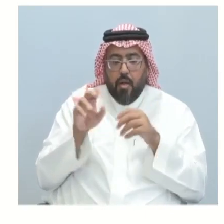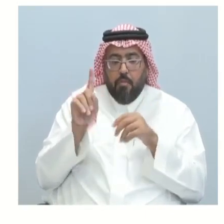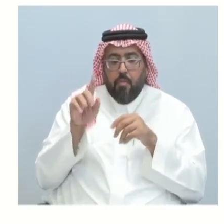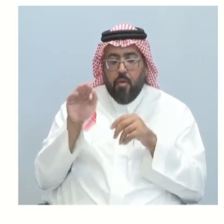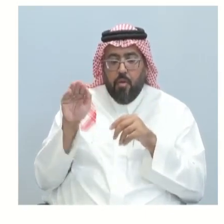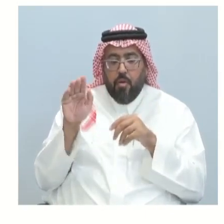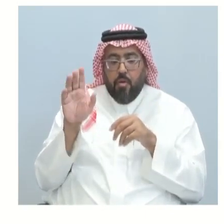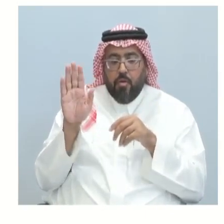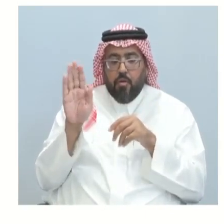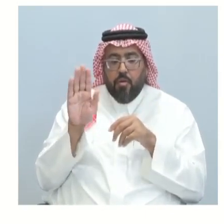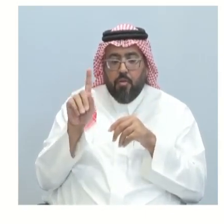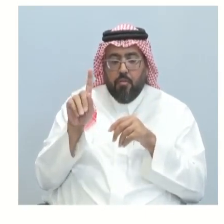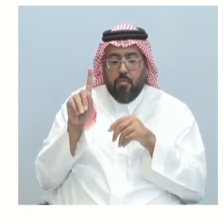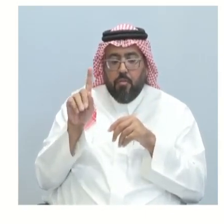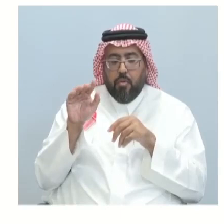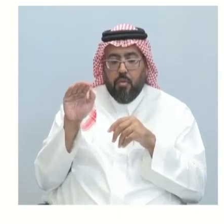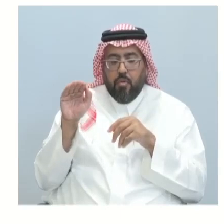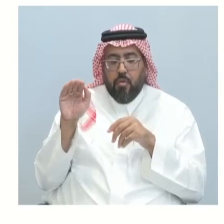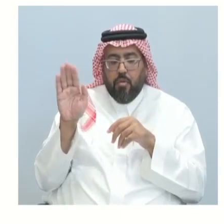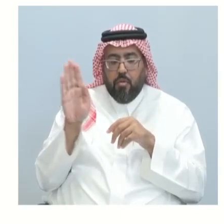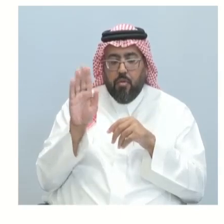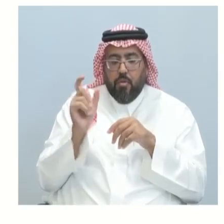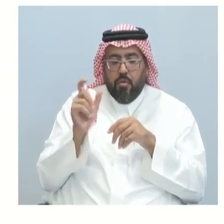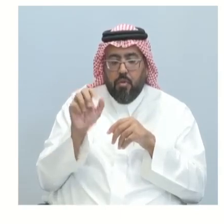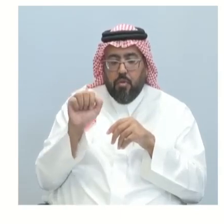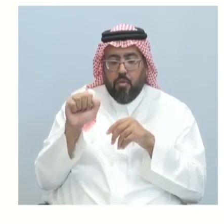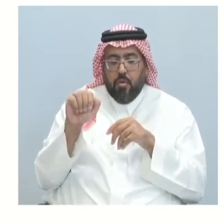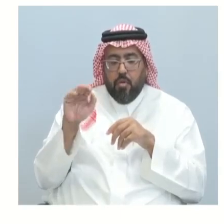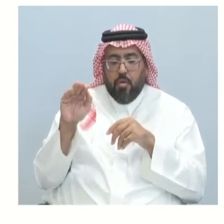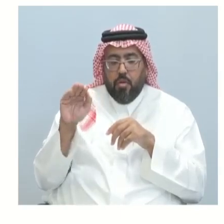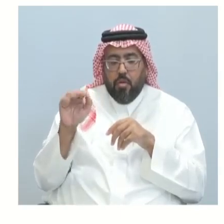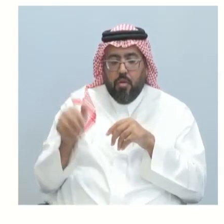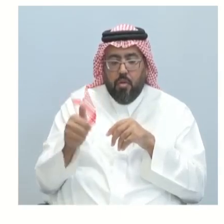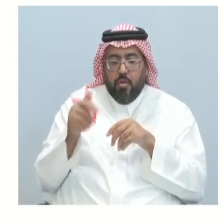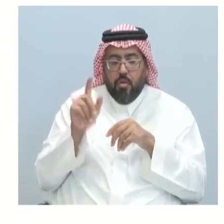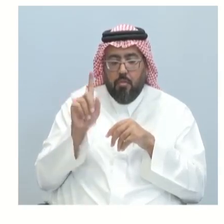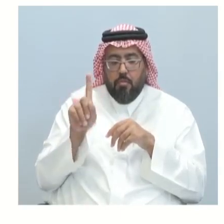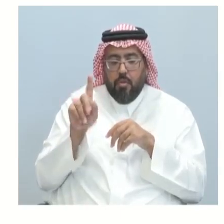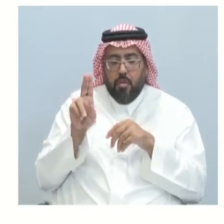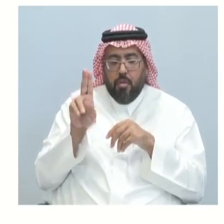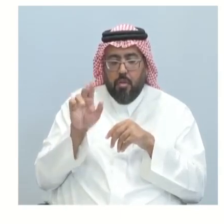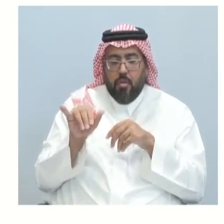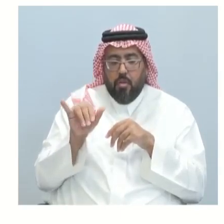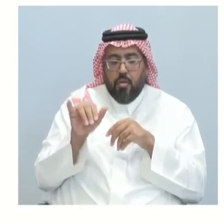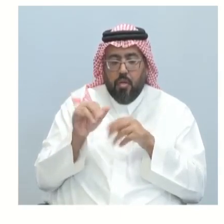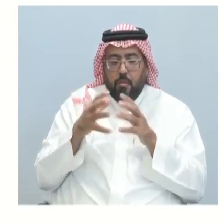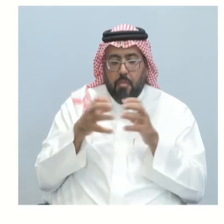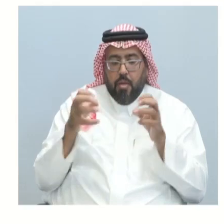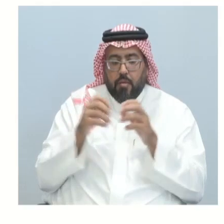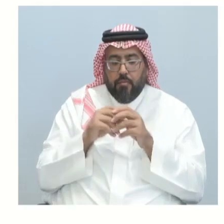ابنائي من احق الناس بحسن صحابتي ما معنى بحسن